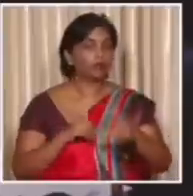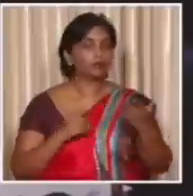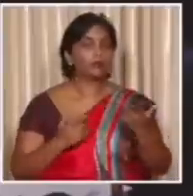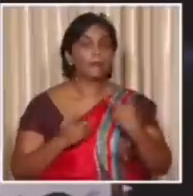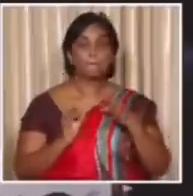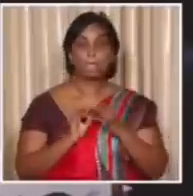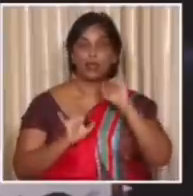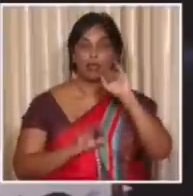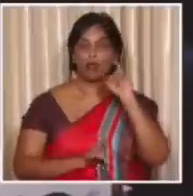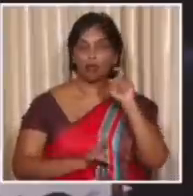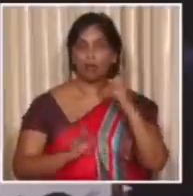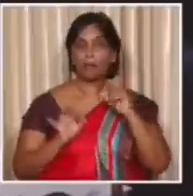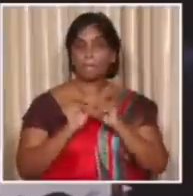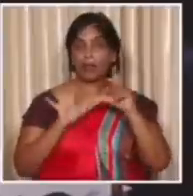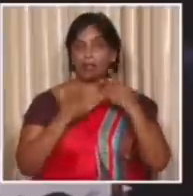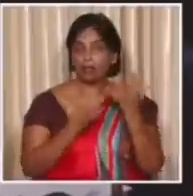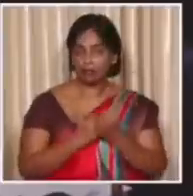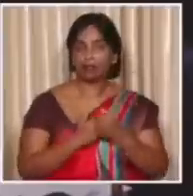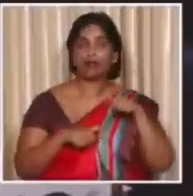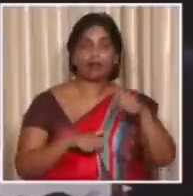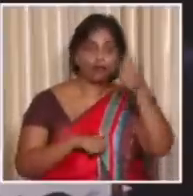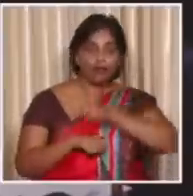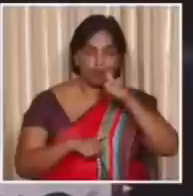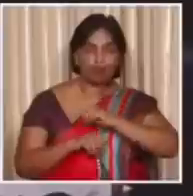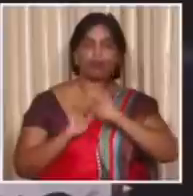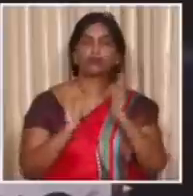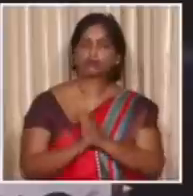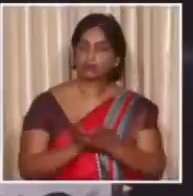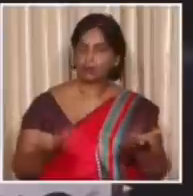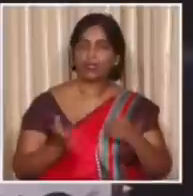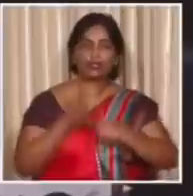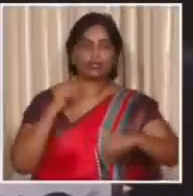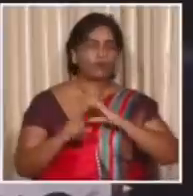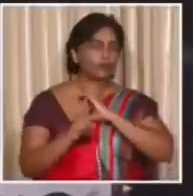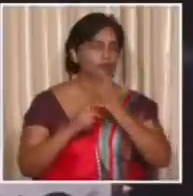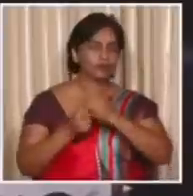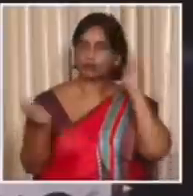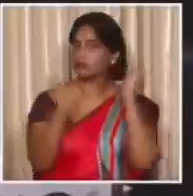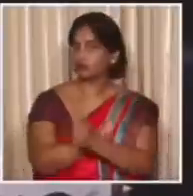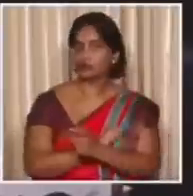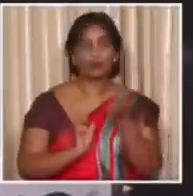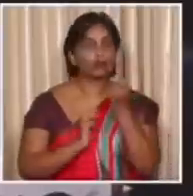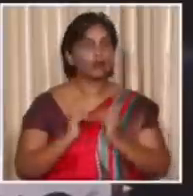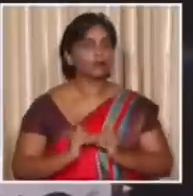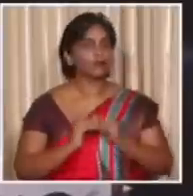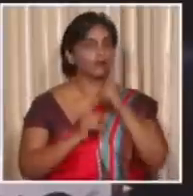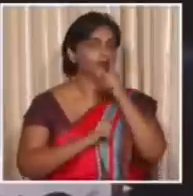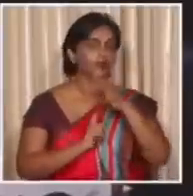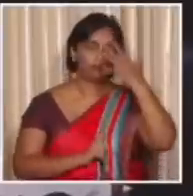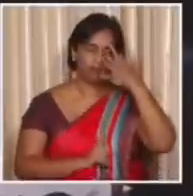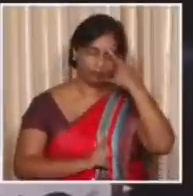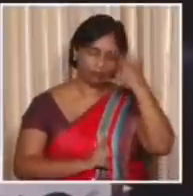අපිට බිලියන 6 හමාරක් හතක් ගන්න පුළුවන් තැන ඒකෙන් එන හොරකම් එනිසා මේ දේශපාලන සංස්කෘතිය වෙනස් නොකොට ආර්ථික ගැන කතා කිරීම